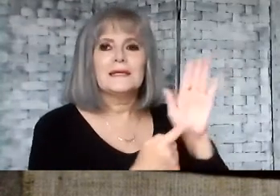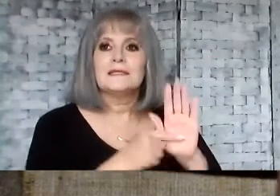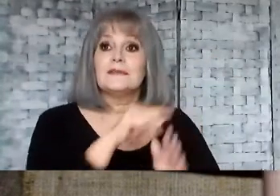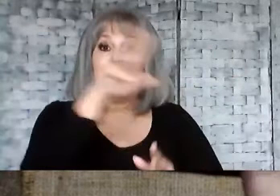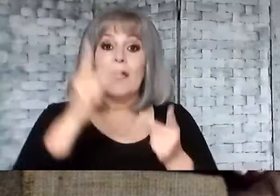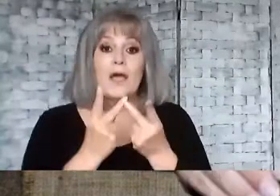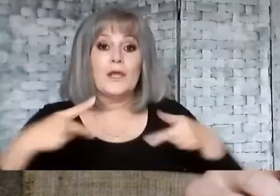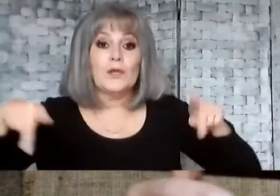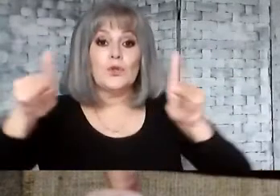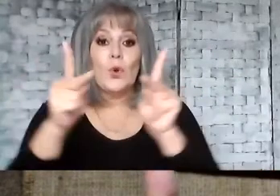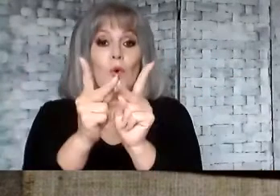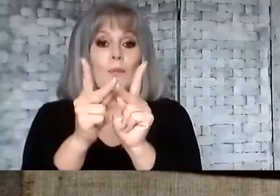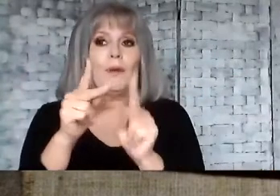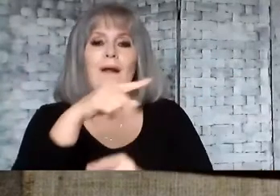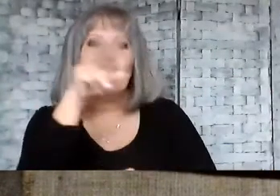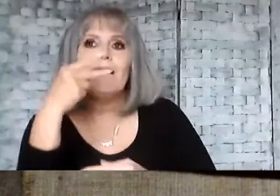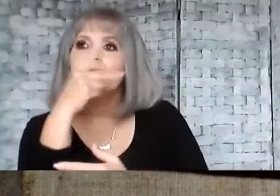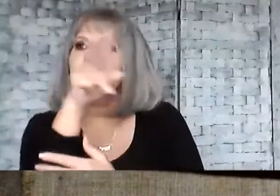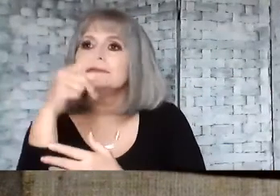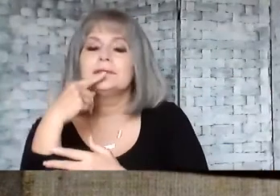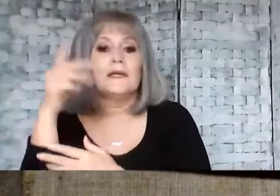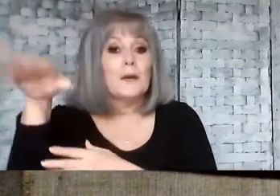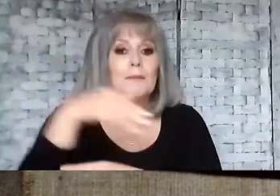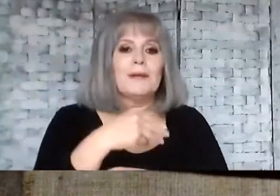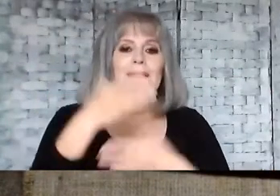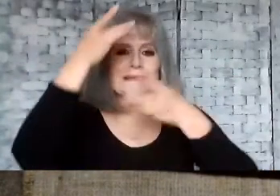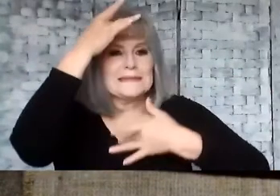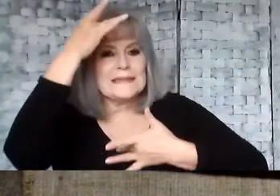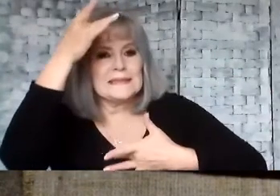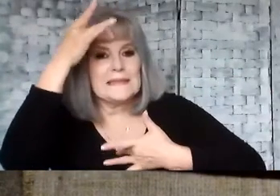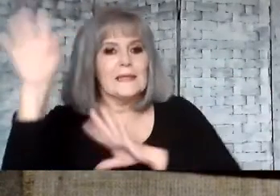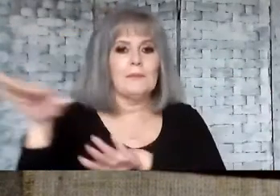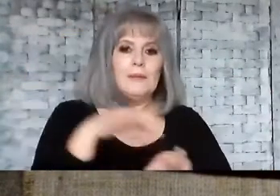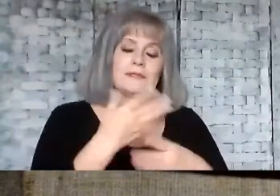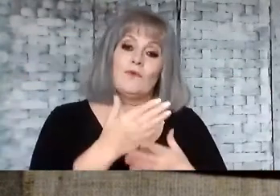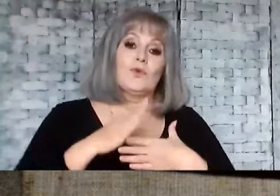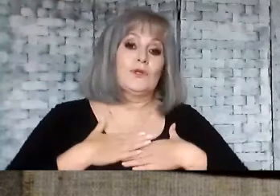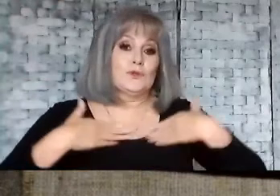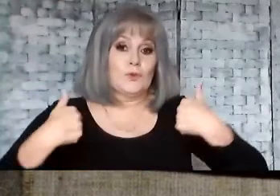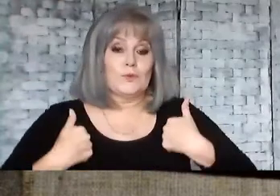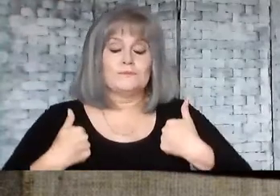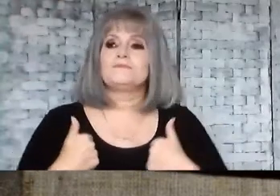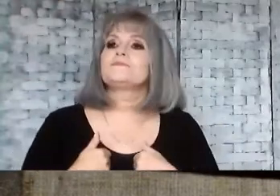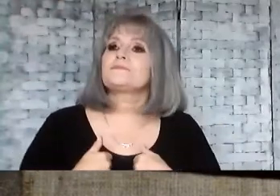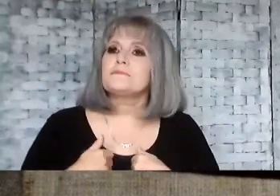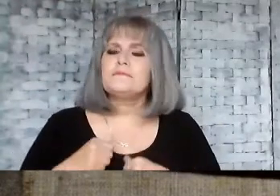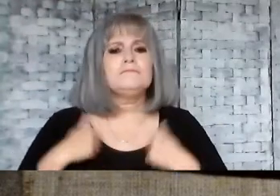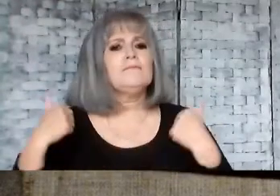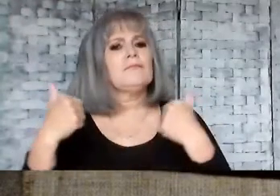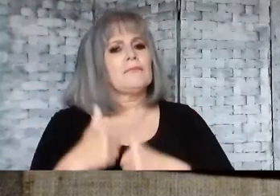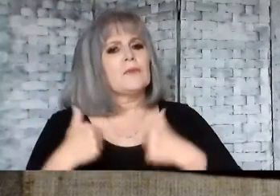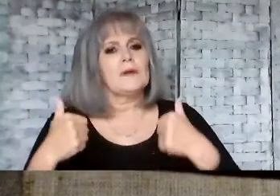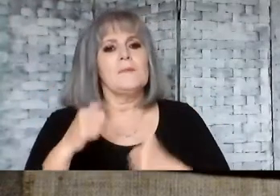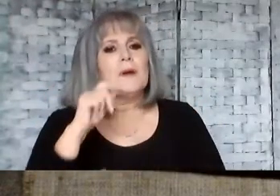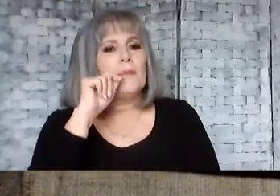uit ander dorpe en stede siek mense na Jerusalem toe gebring het en hulle het gesond geword. En menigte mense,